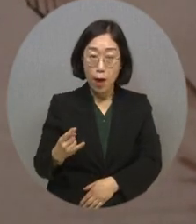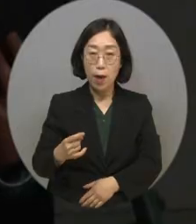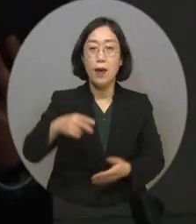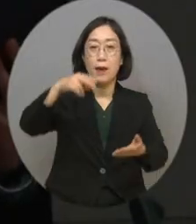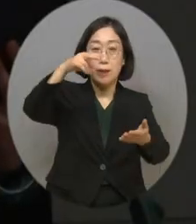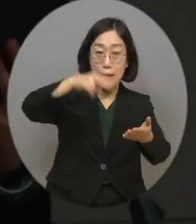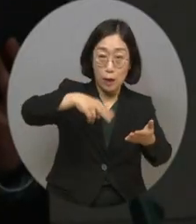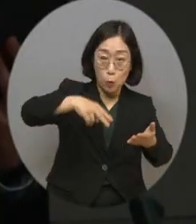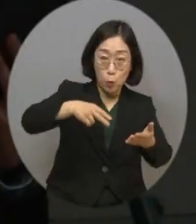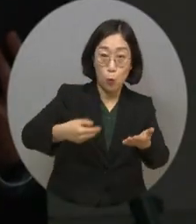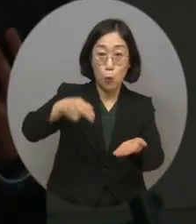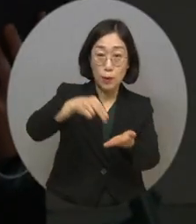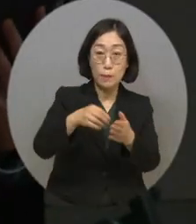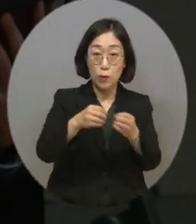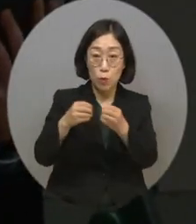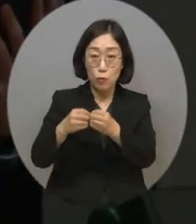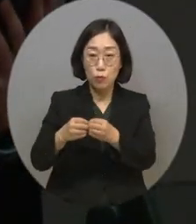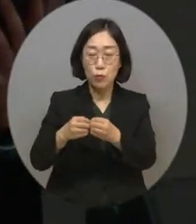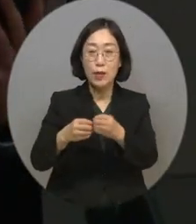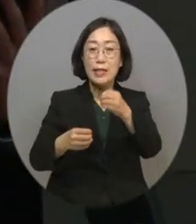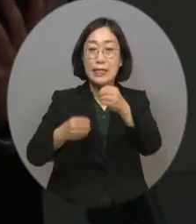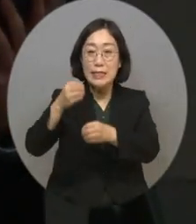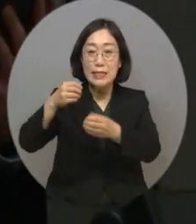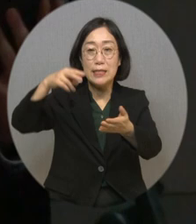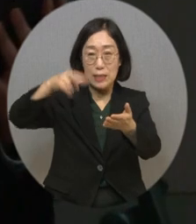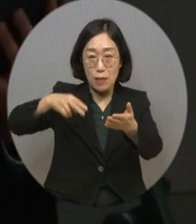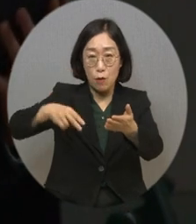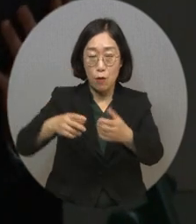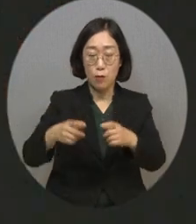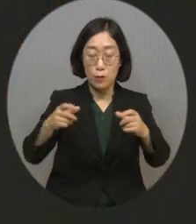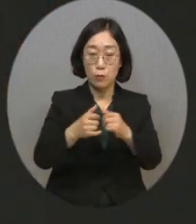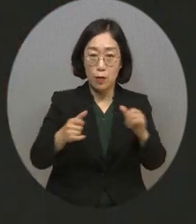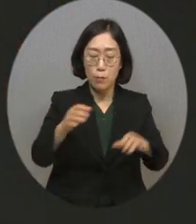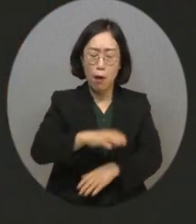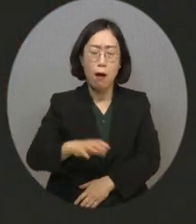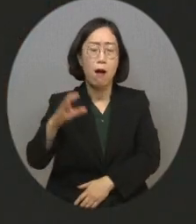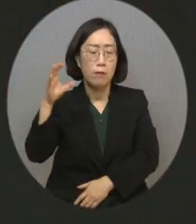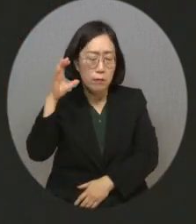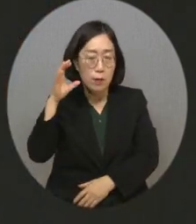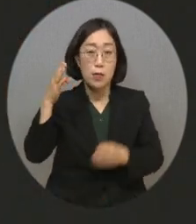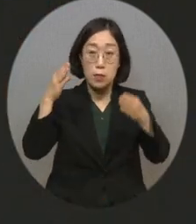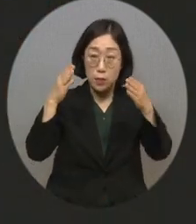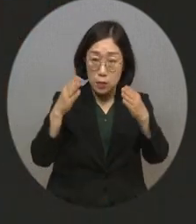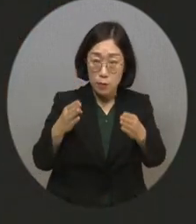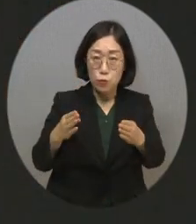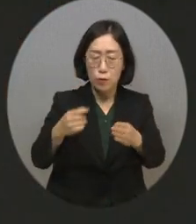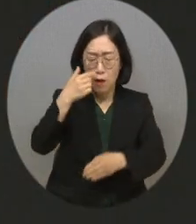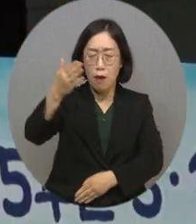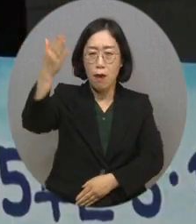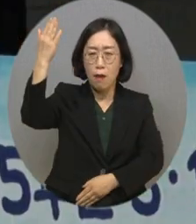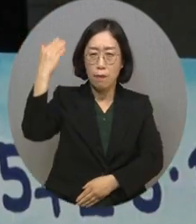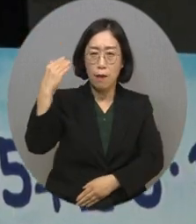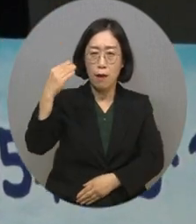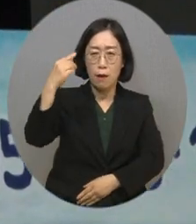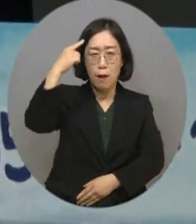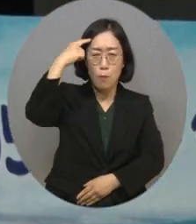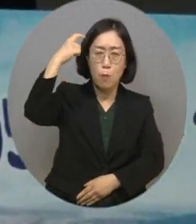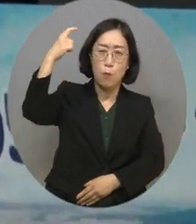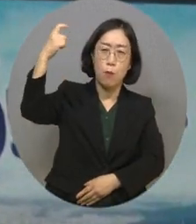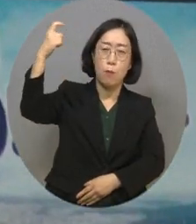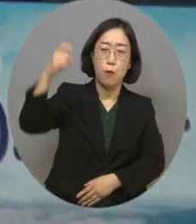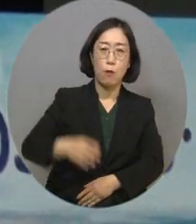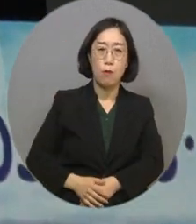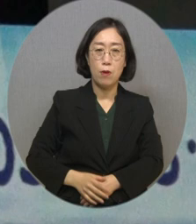낭독, 청소년의 시낭송에 시민들은 귀 기울이며 그날의 함성을 기억합니다. 시장,